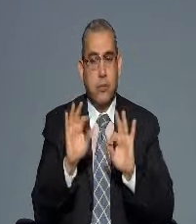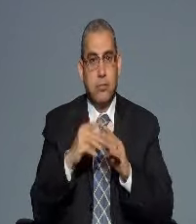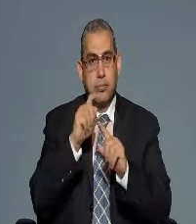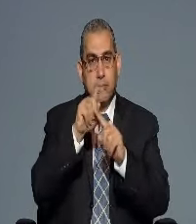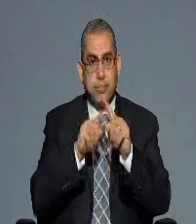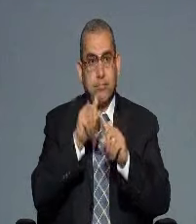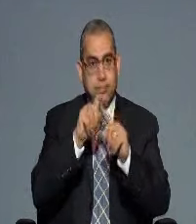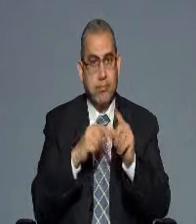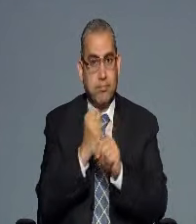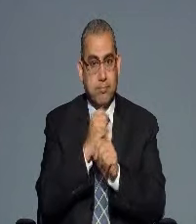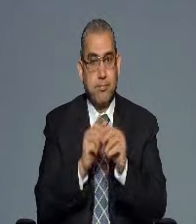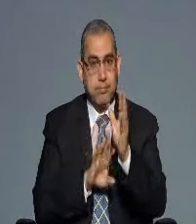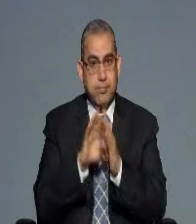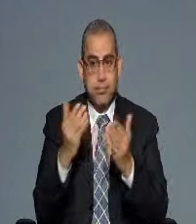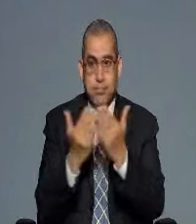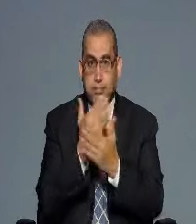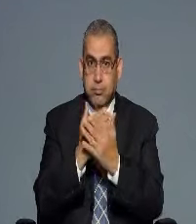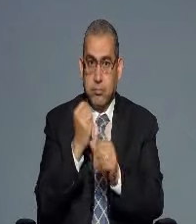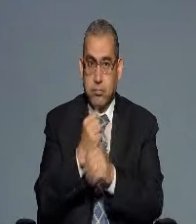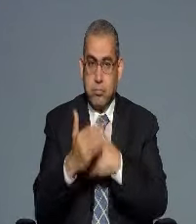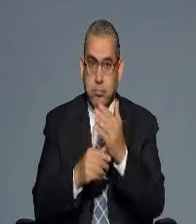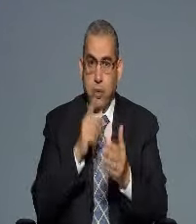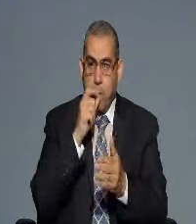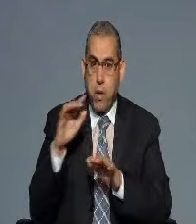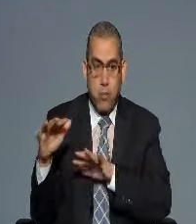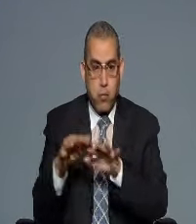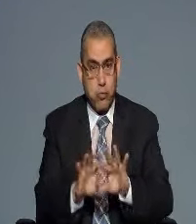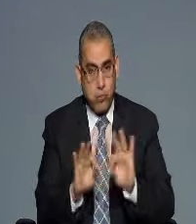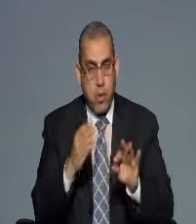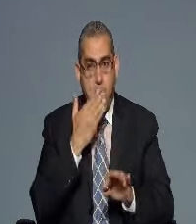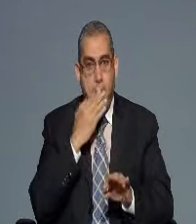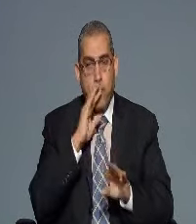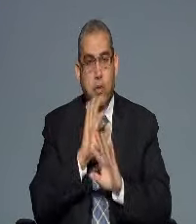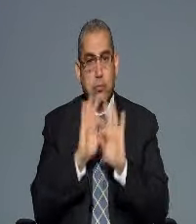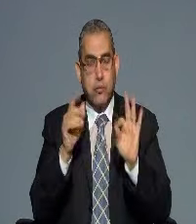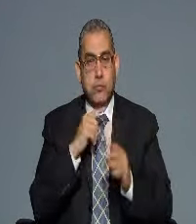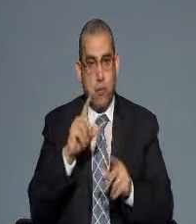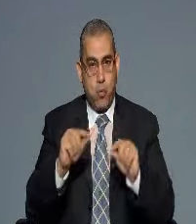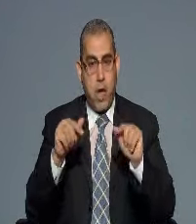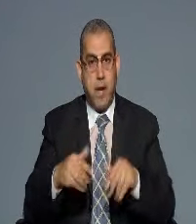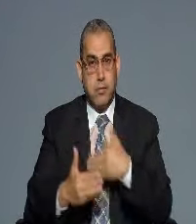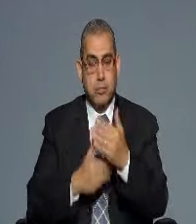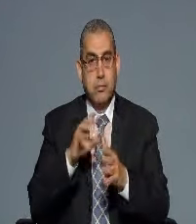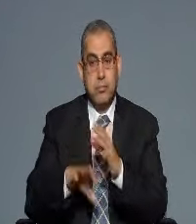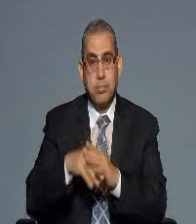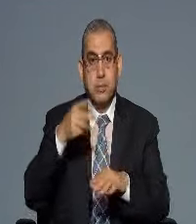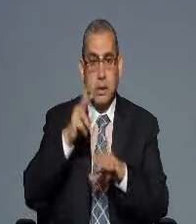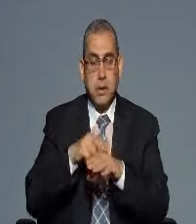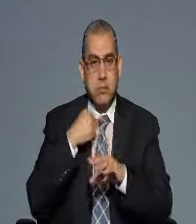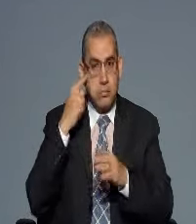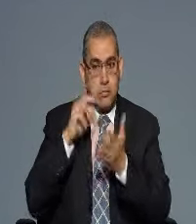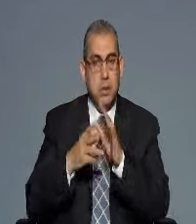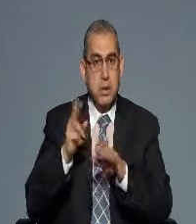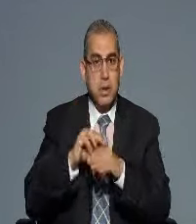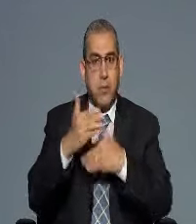ومعدل الاستعاضة ومعدلات التصرفات المائية الحمد لله كانت جيدة، واوصينا بعد ذلك ان احنا سيادتك بناء